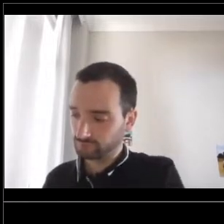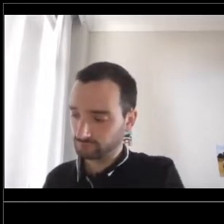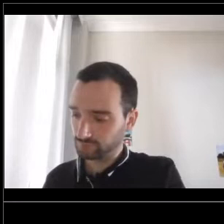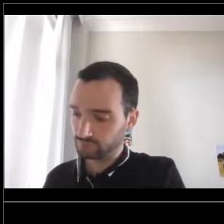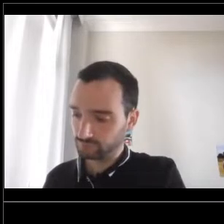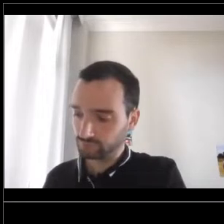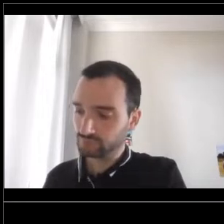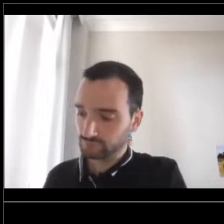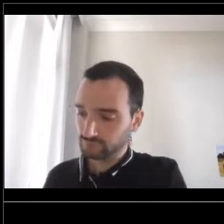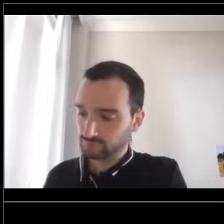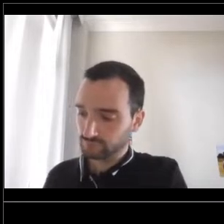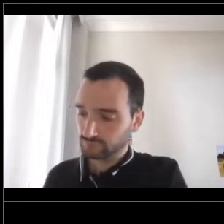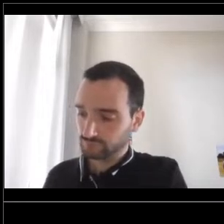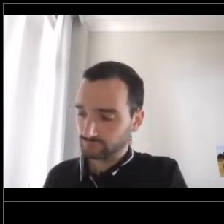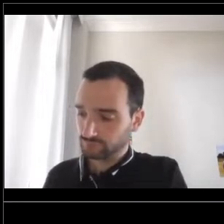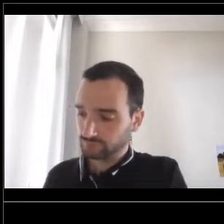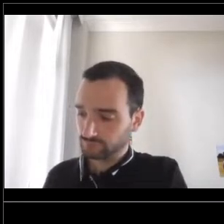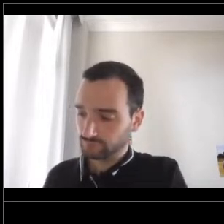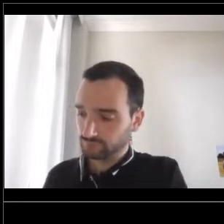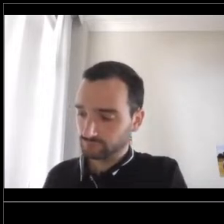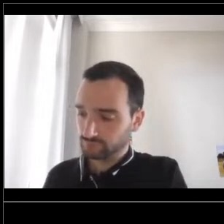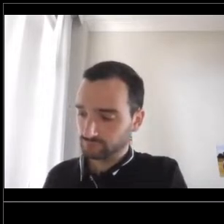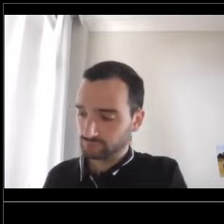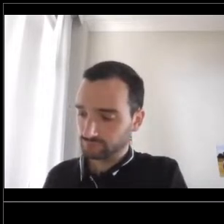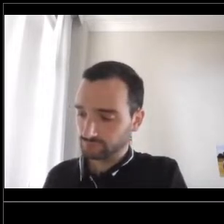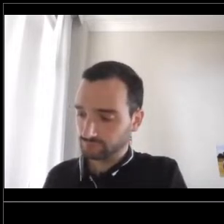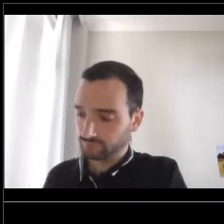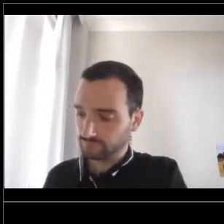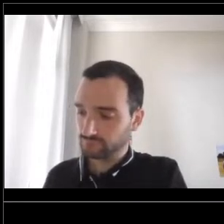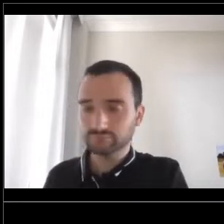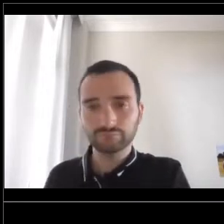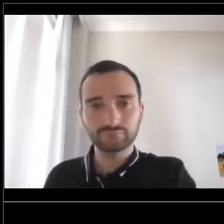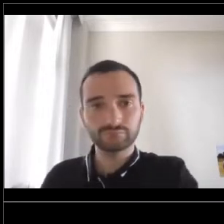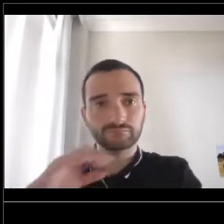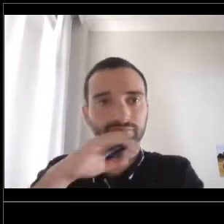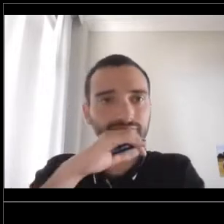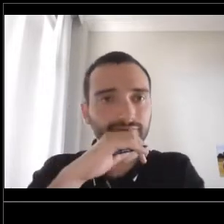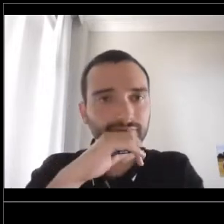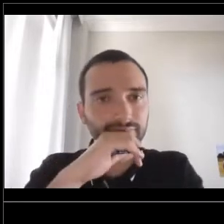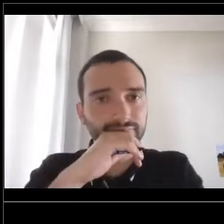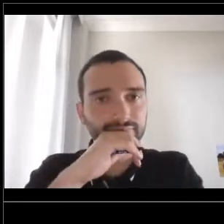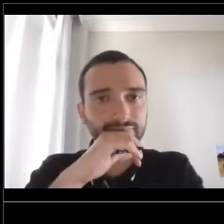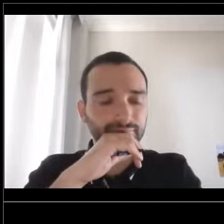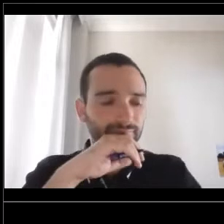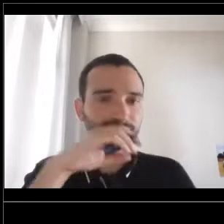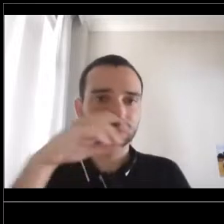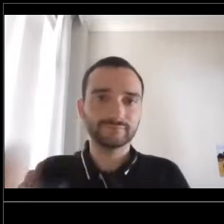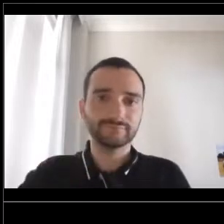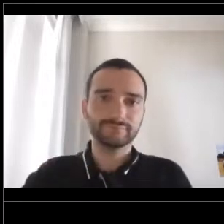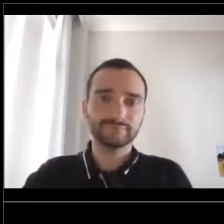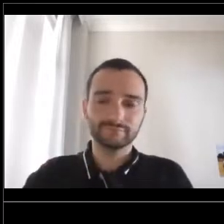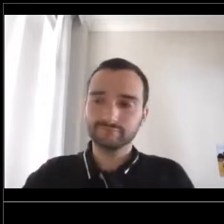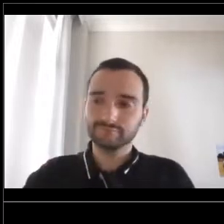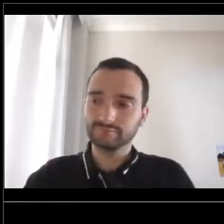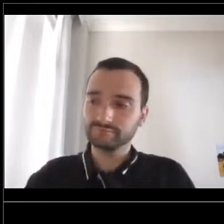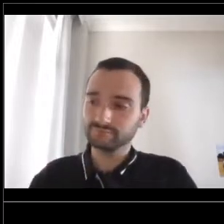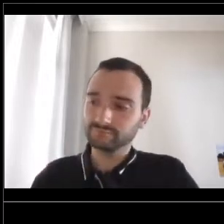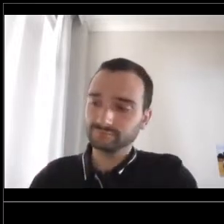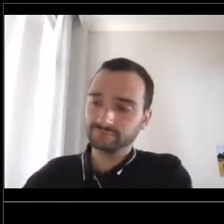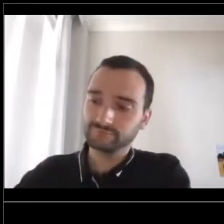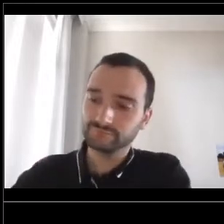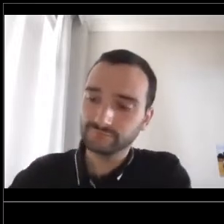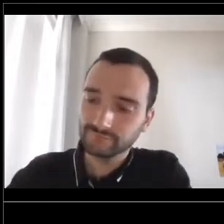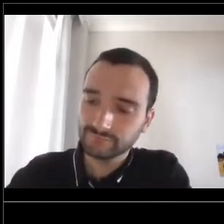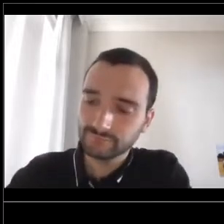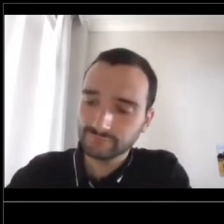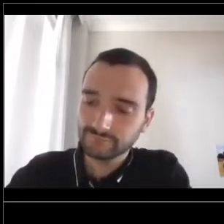che derivano anche da questo comparto qui con noi oggi che ringrazio molto eva brardinelli di canna europe poi vi